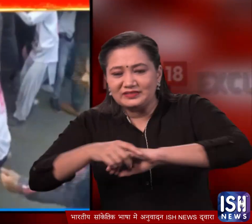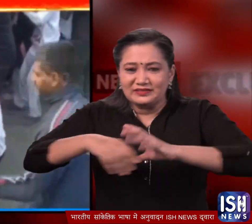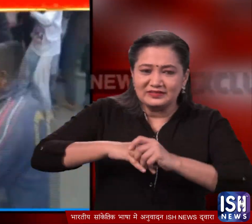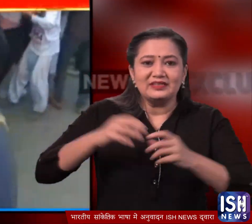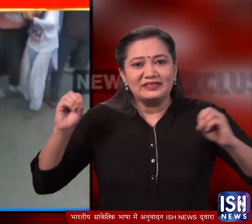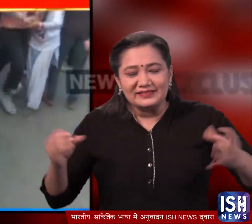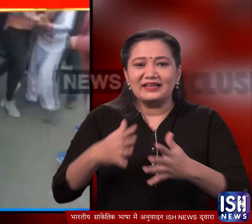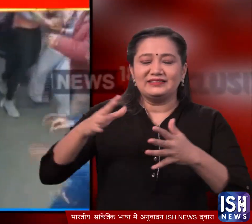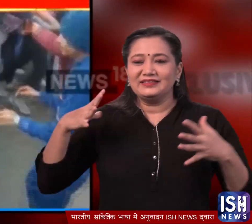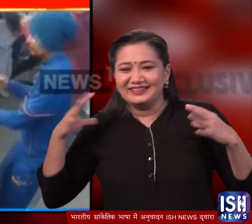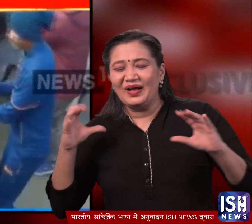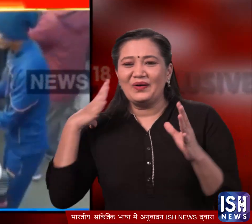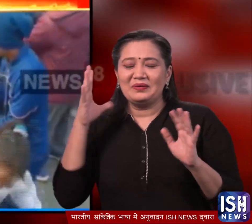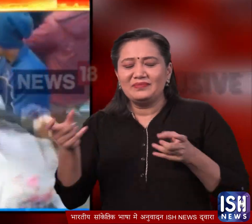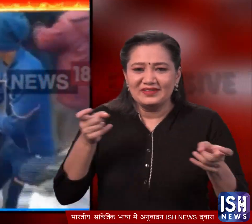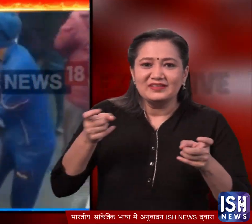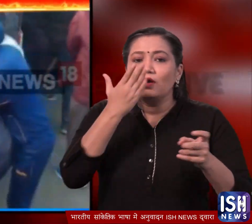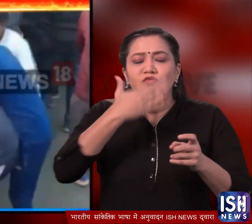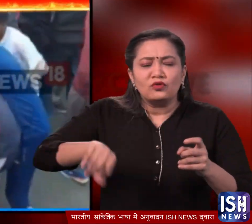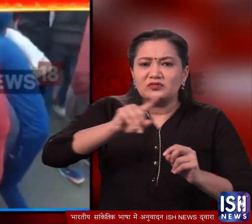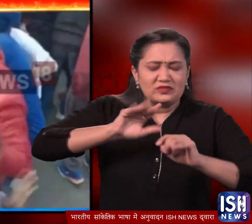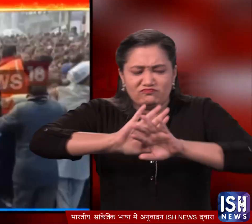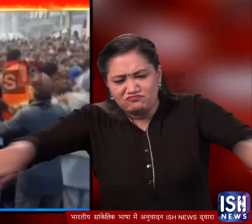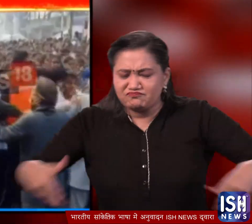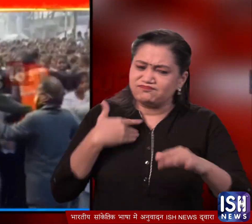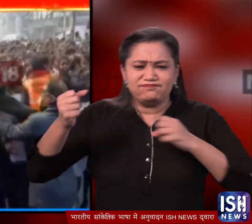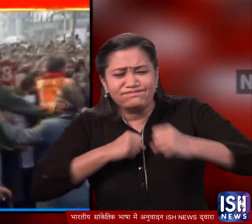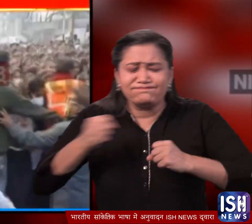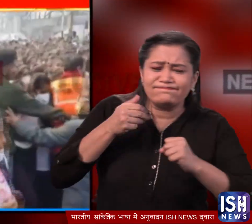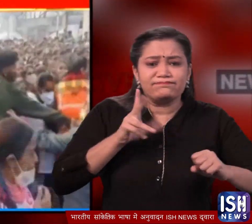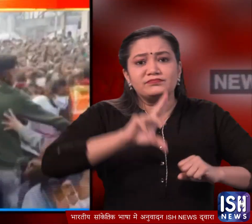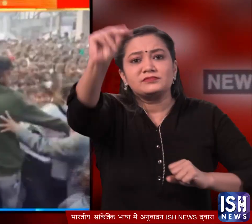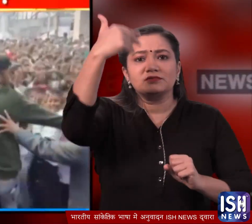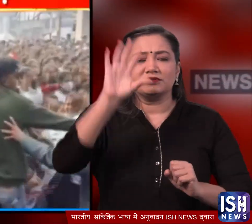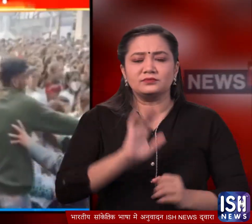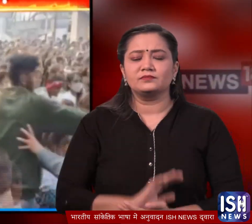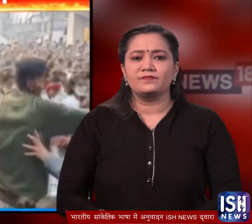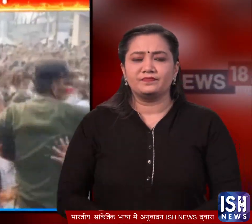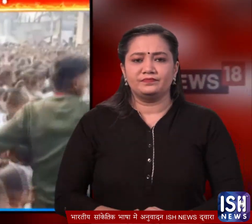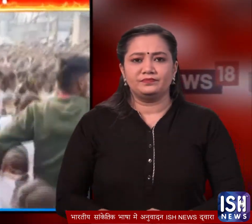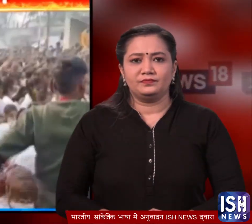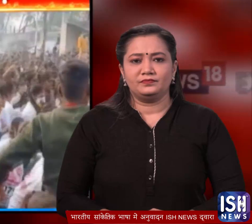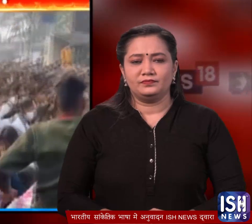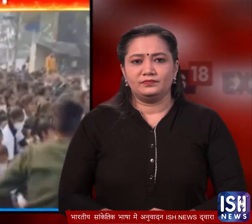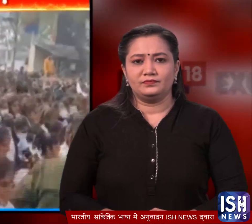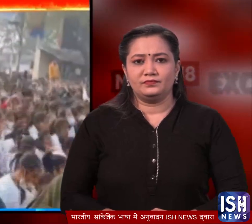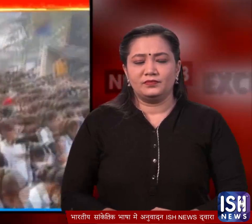आयोजक एक दूसरे का हाथ पकड़े रेस की शुरुआत होने का इंतजार करते रहे और छात्राएं उन्हें हटाकर आगे निकल गईं।